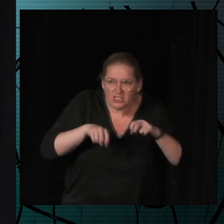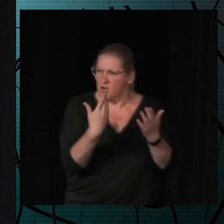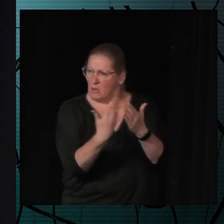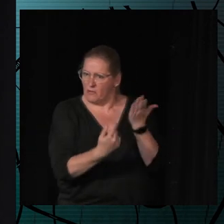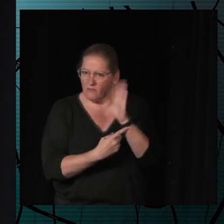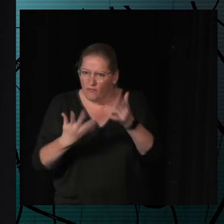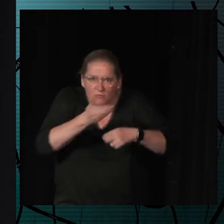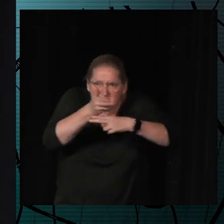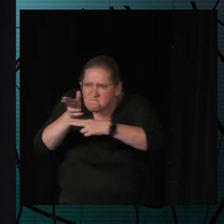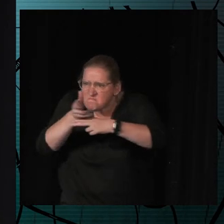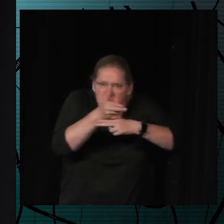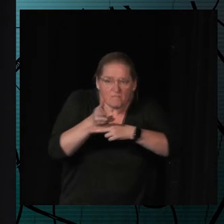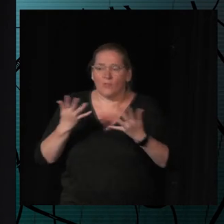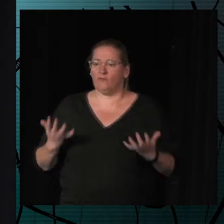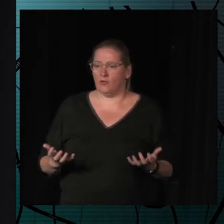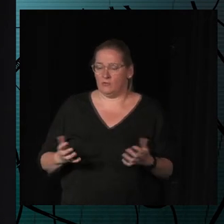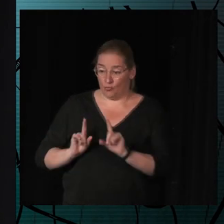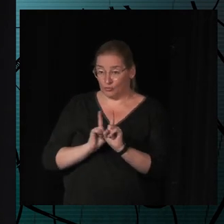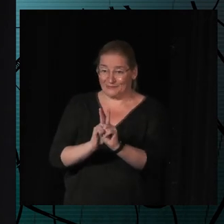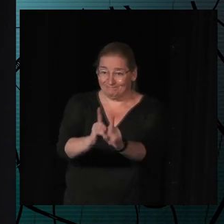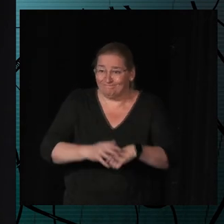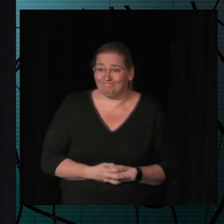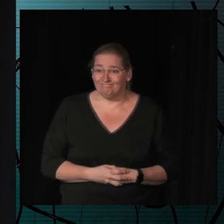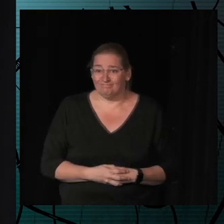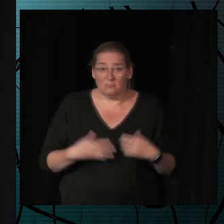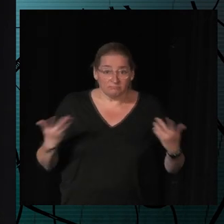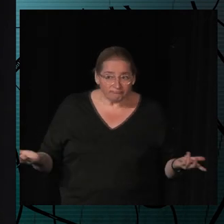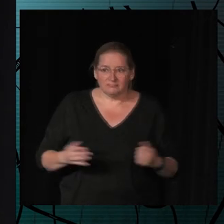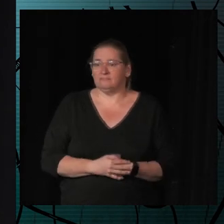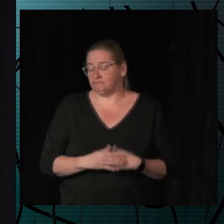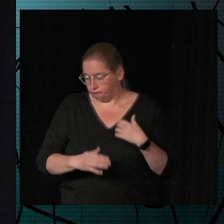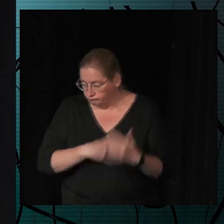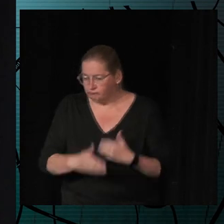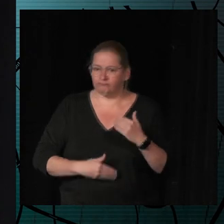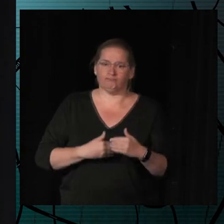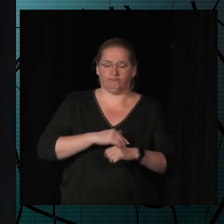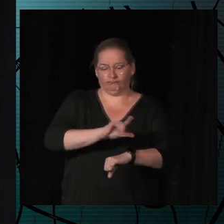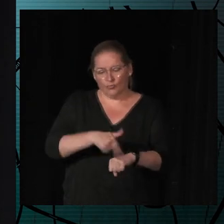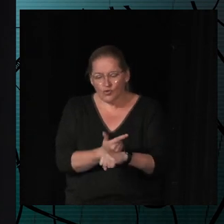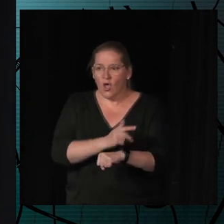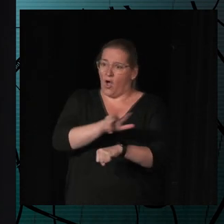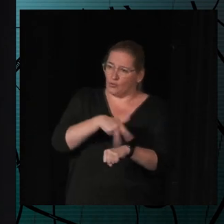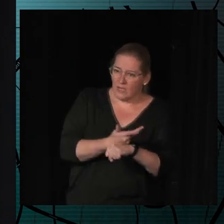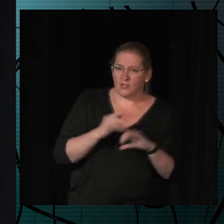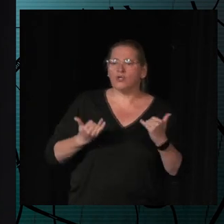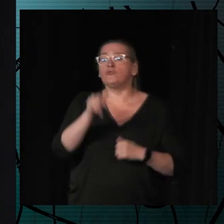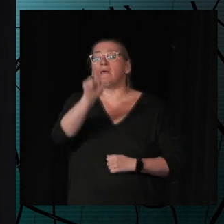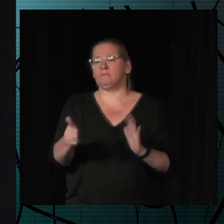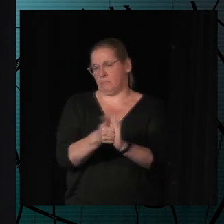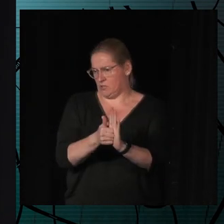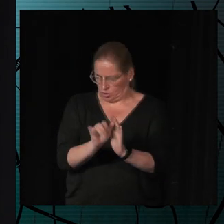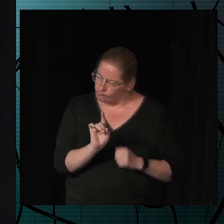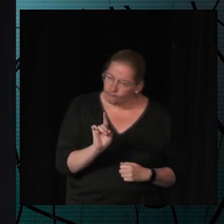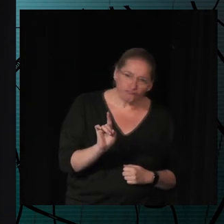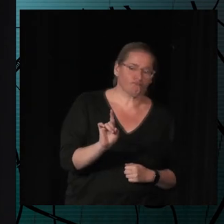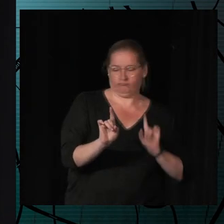l'existence de de l'au-delà euh et euh au bout de deux ou 3 heures de jeu donc on suit un personnage principal qui a